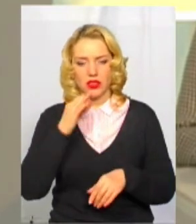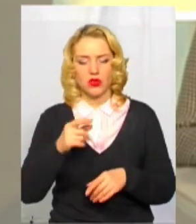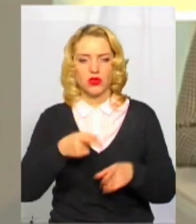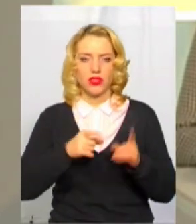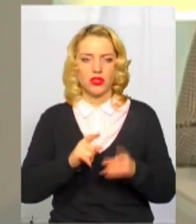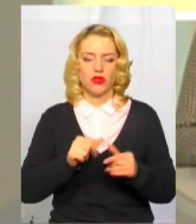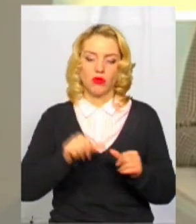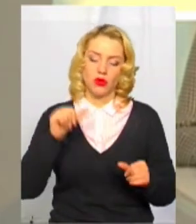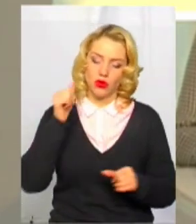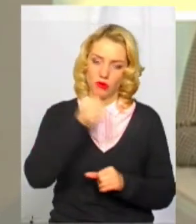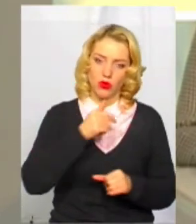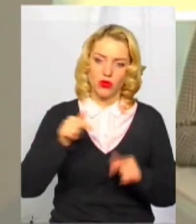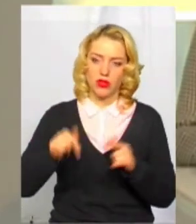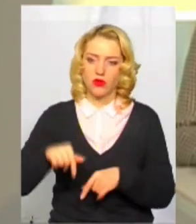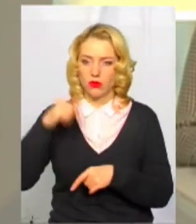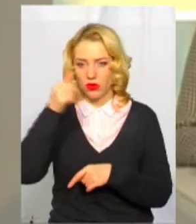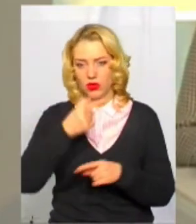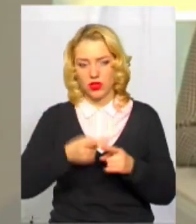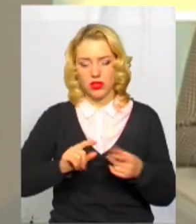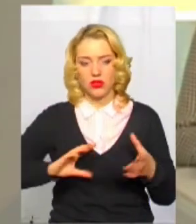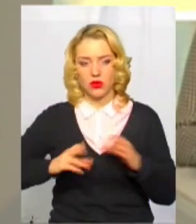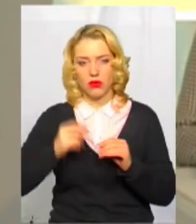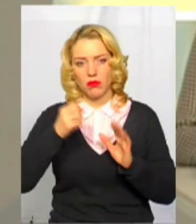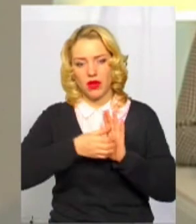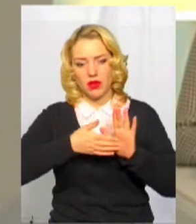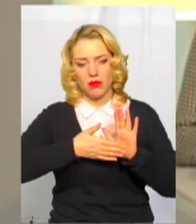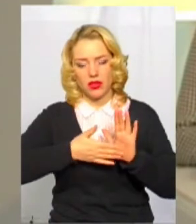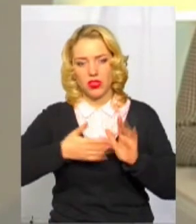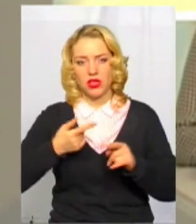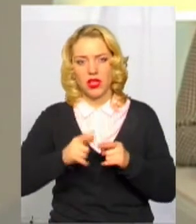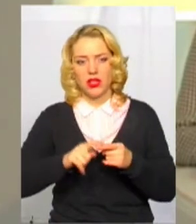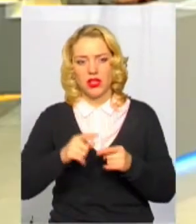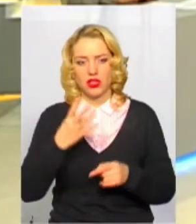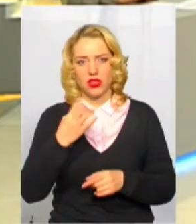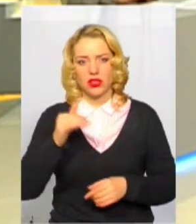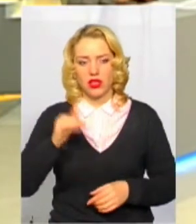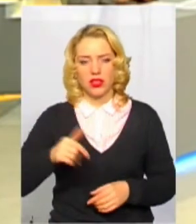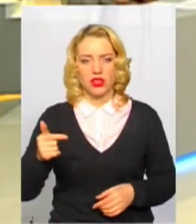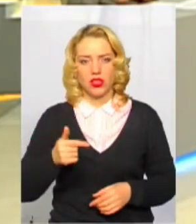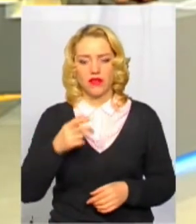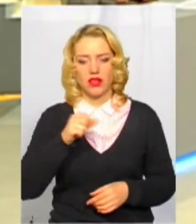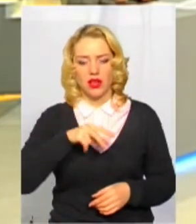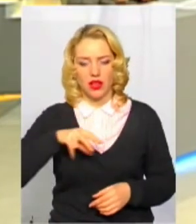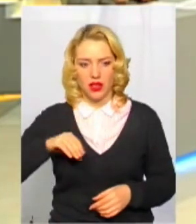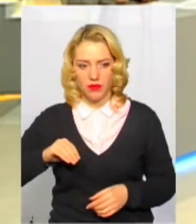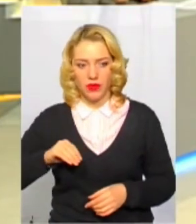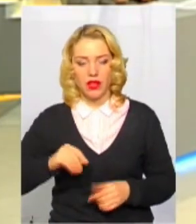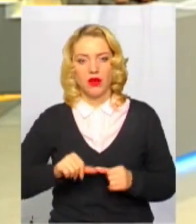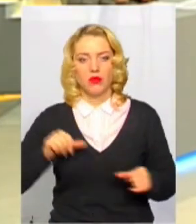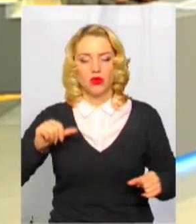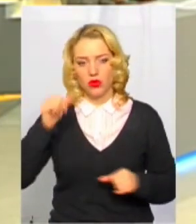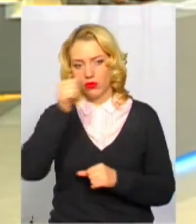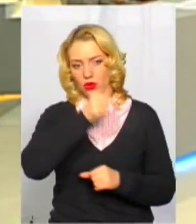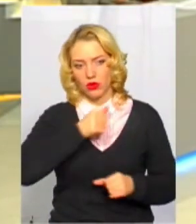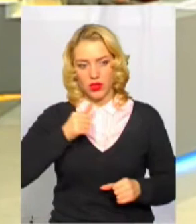і в минулому році, і в цьому році ця сума передбачена, на черговий раз йде 400 тисяч гривень, але в минулому